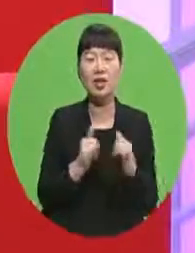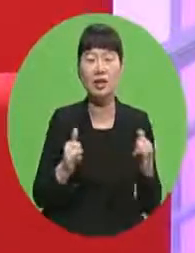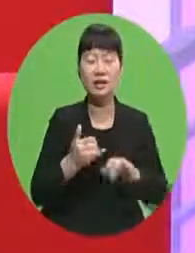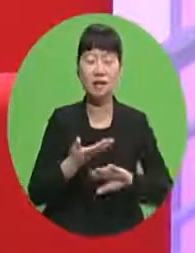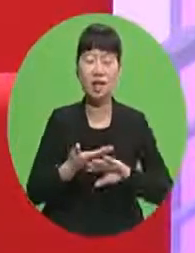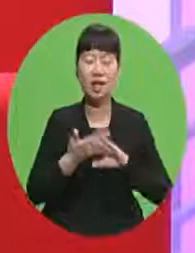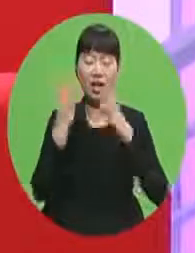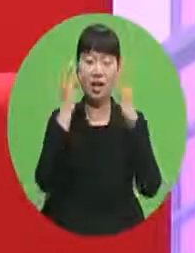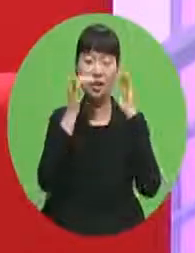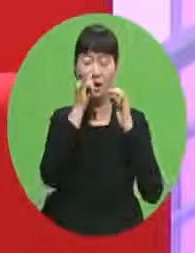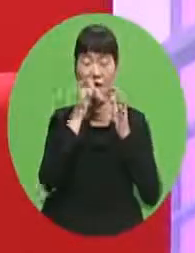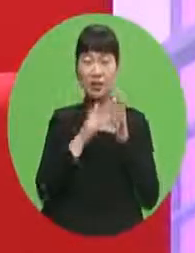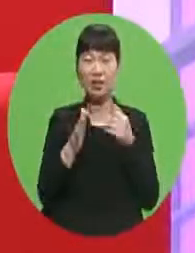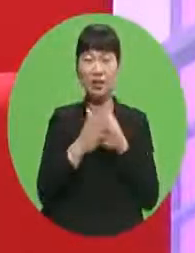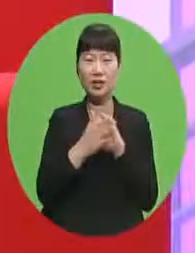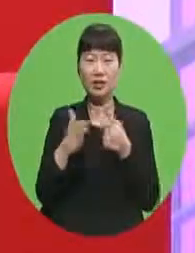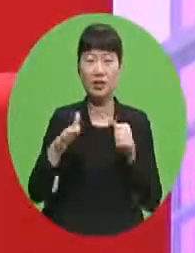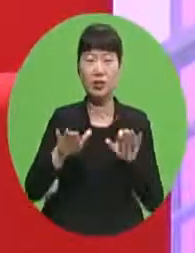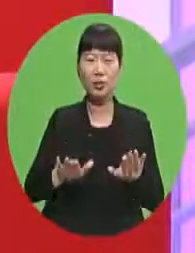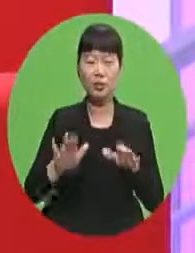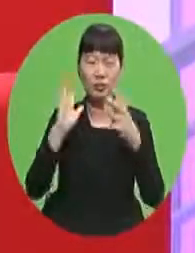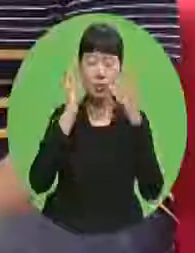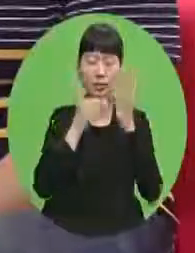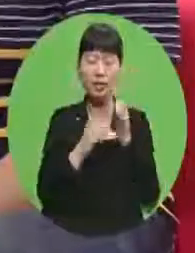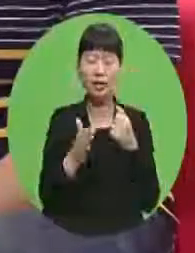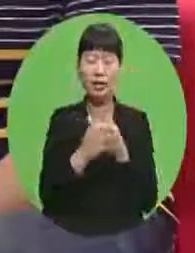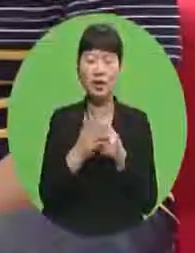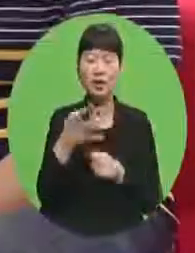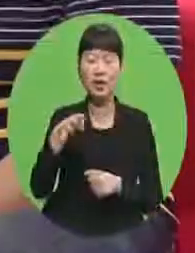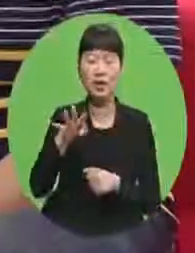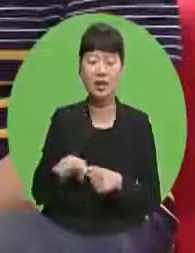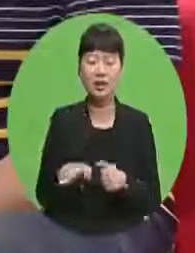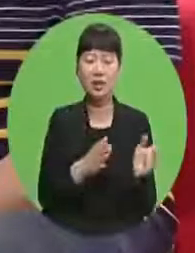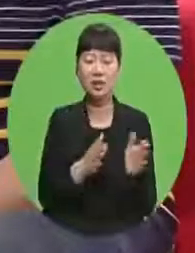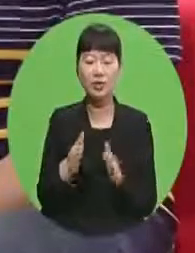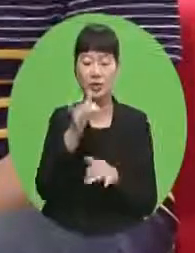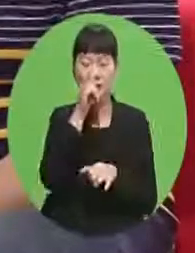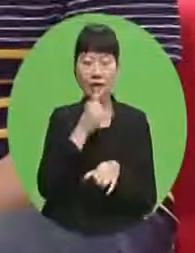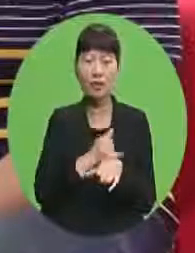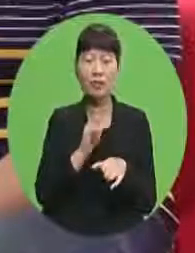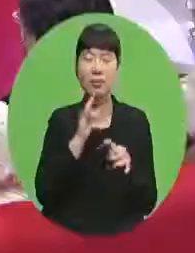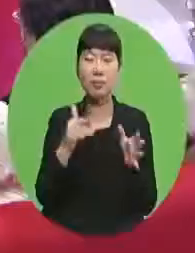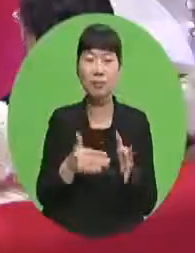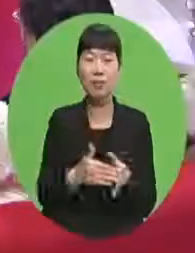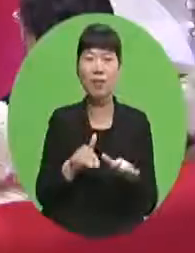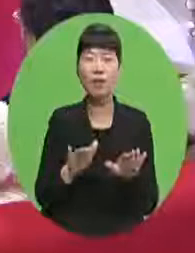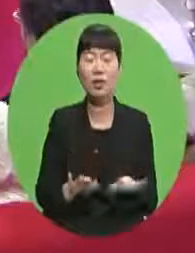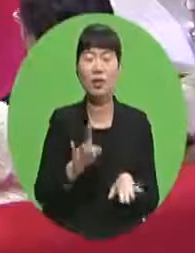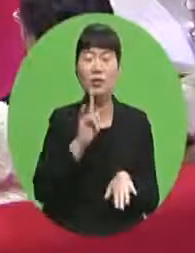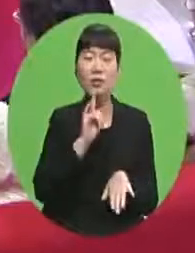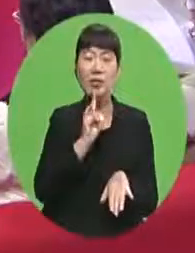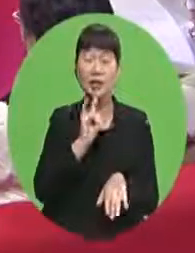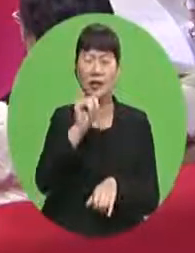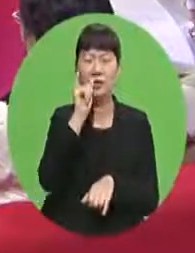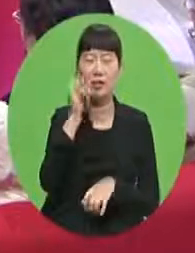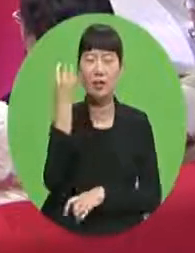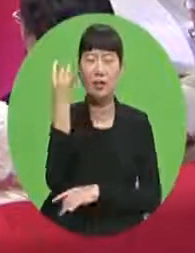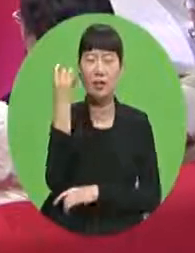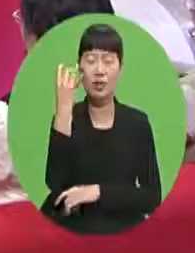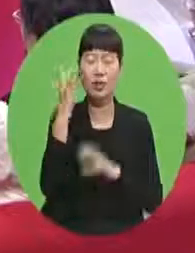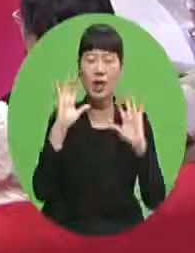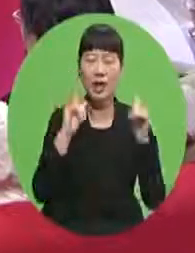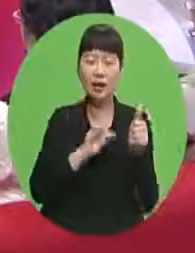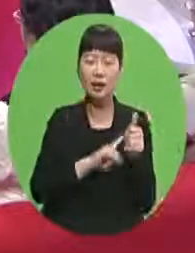이러실 수가 있어요. 그래서 제가 오늘은 좀 복잡해서 차트를 좀 준비를 해갖고 왔어요. 근데 이제 제가 오늘 말씀드릴 거는 원래 이제